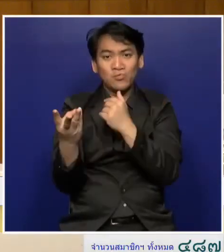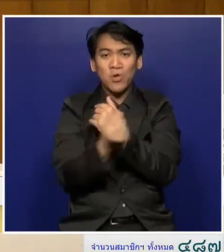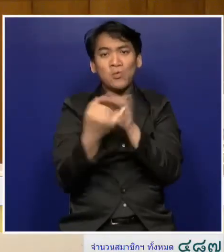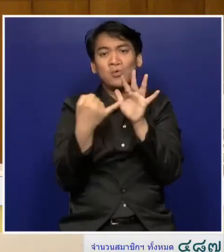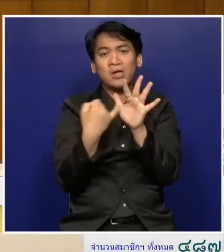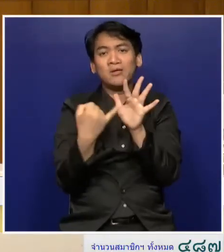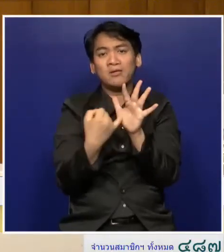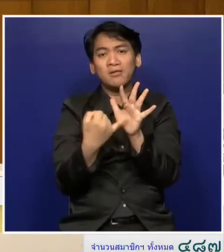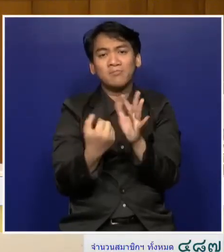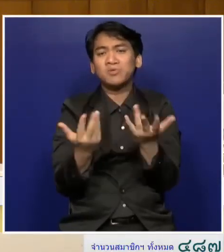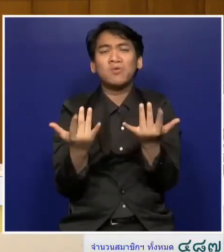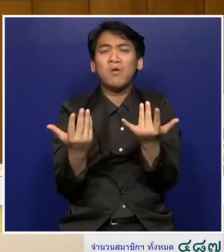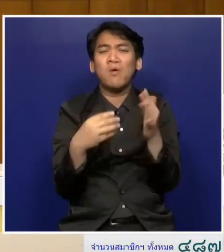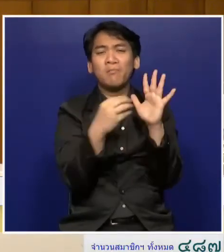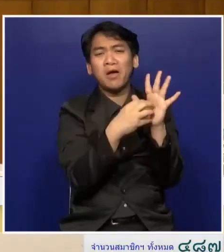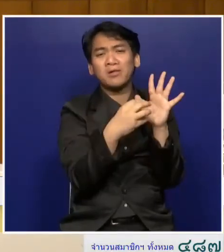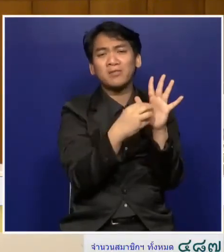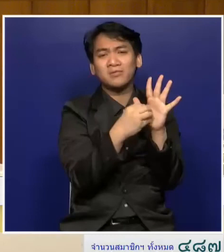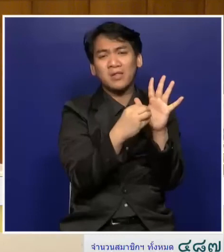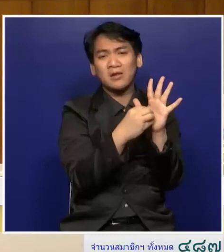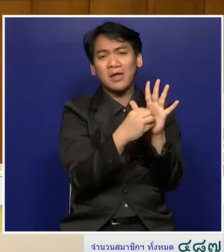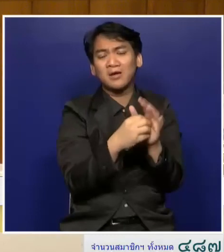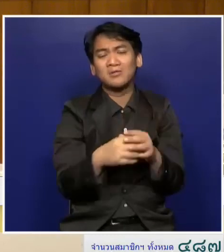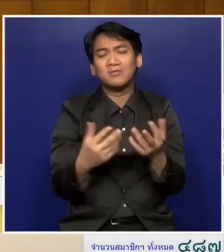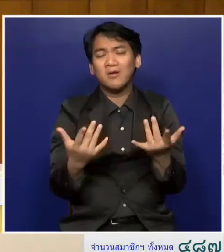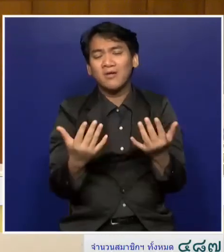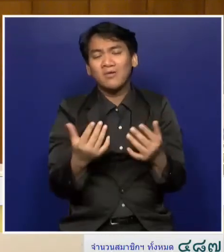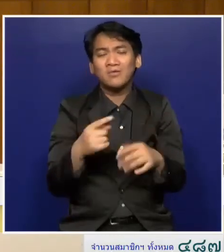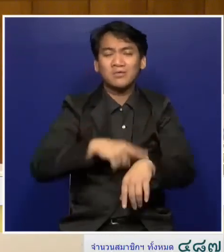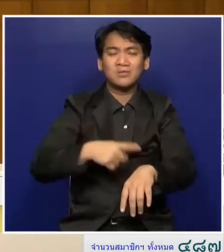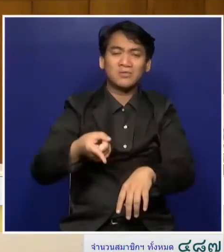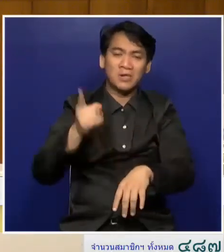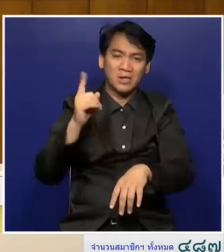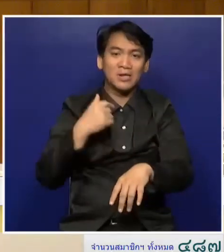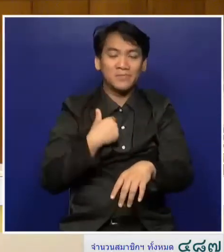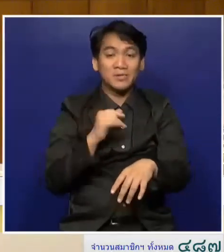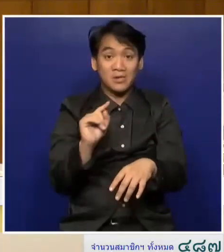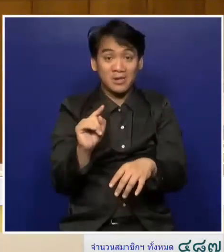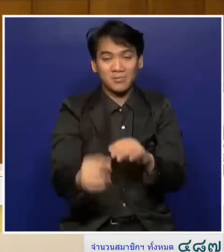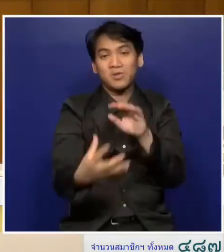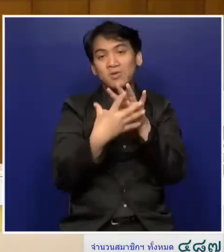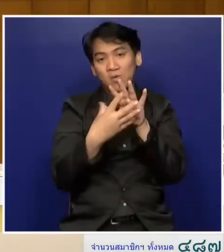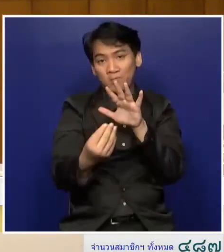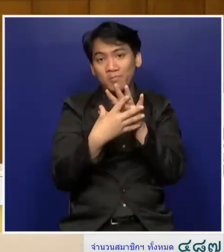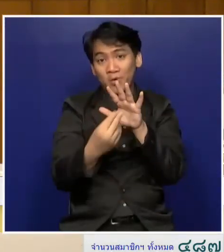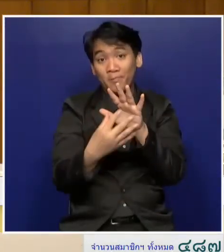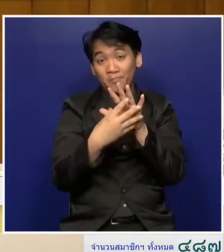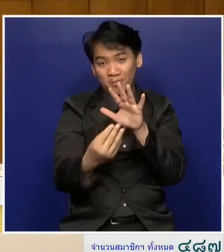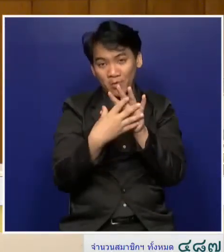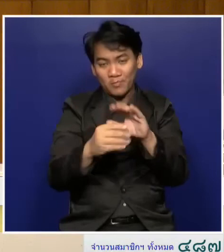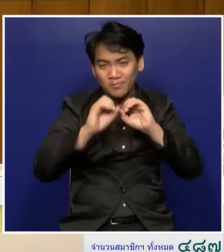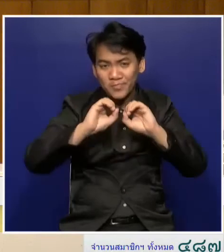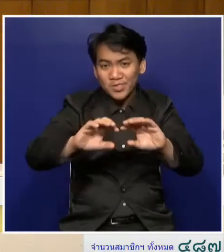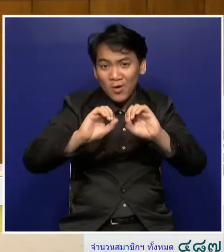เรื่องนึที่ต้การก็คืออยากจะให้ทางกระทรวงสาสุข มีการอบรม ให้แพทย์